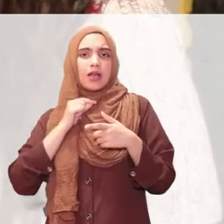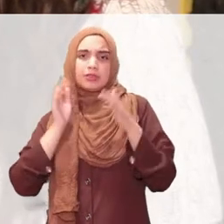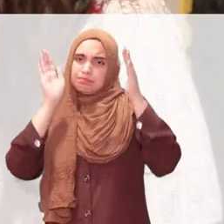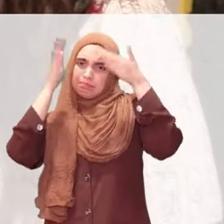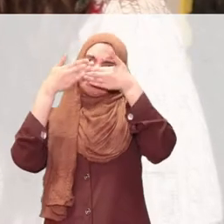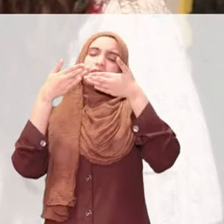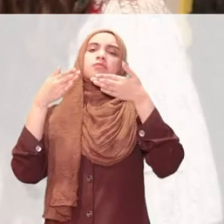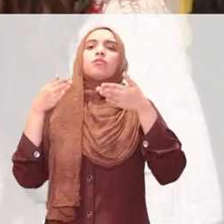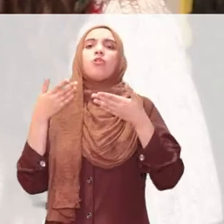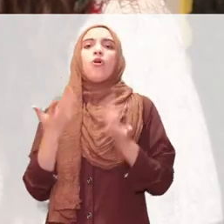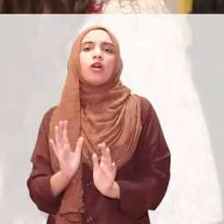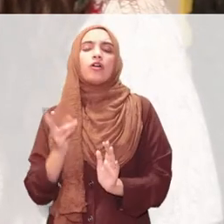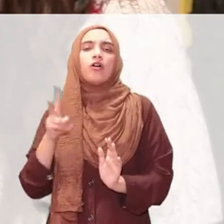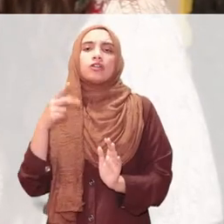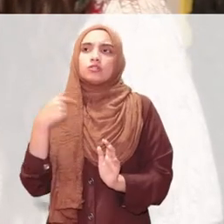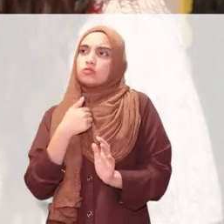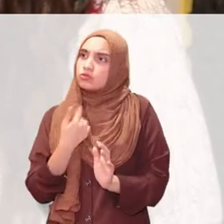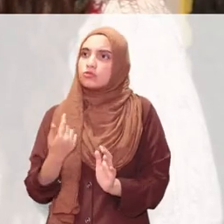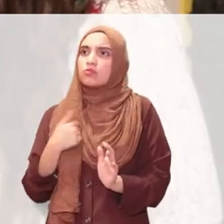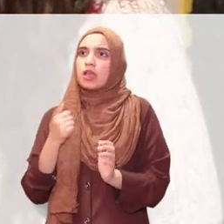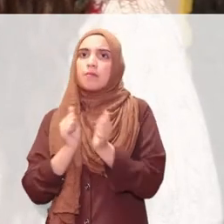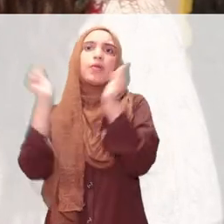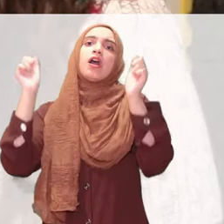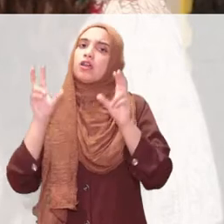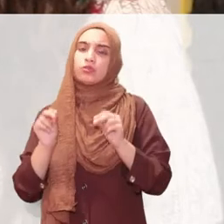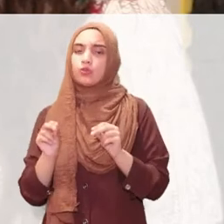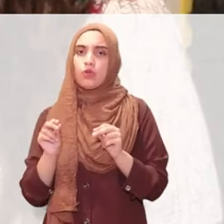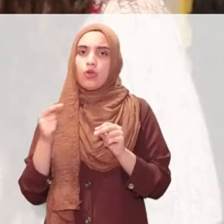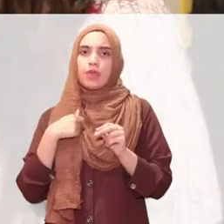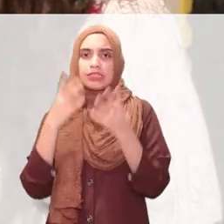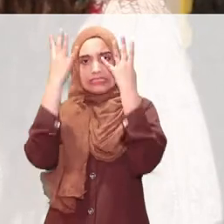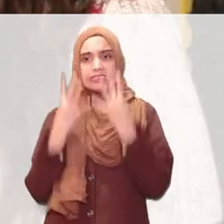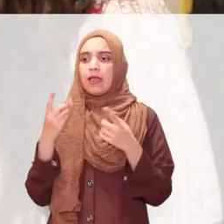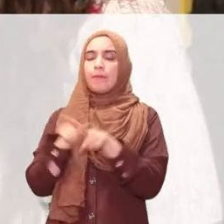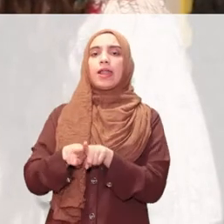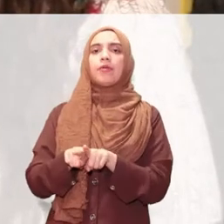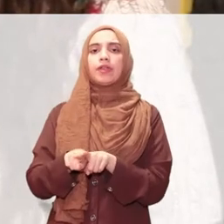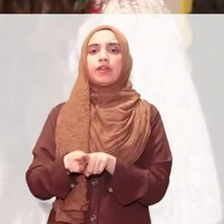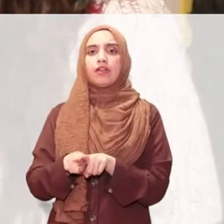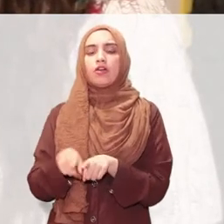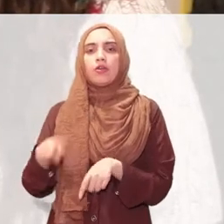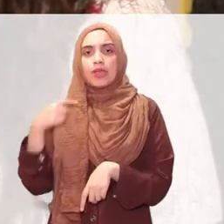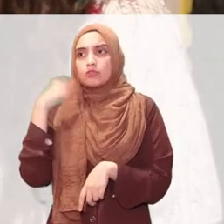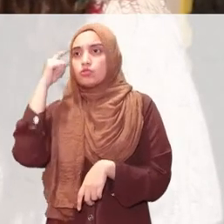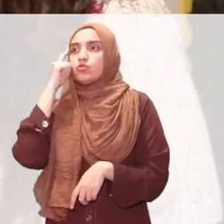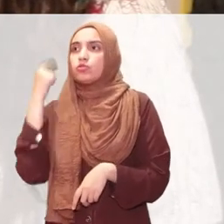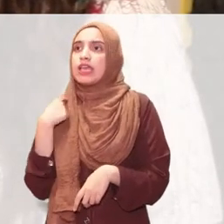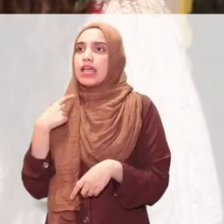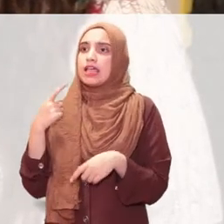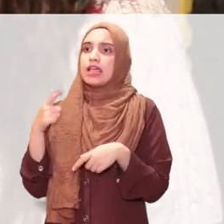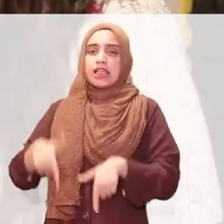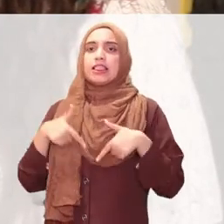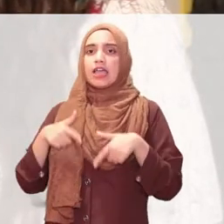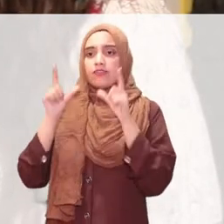जाती है अब किसी आपने साथ नहीं कर सकते हो इन लाइफ बट फॉर रिसर्च अट कैंब्रिज ध्वनि तरफ और आप किसी भी